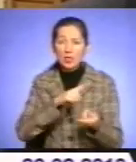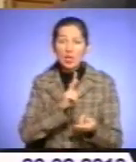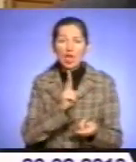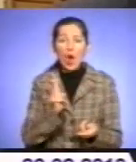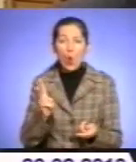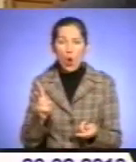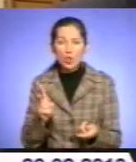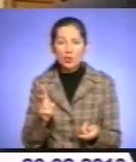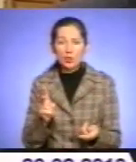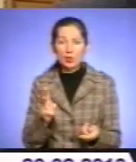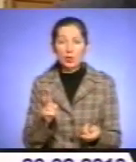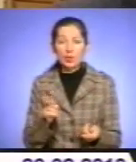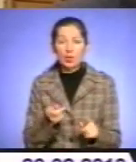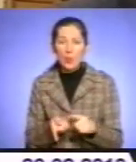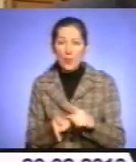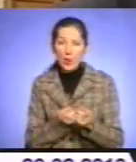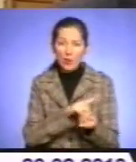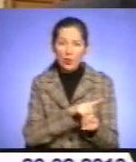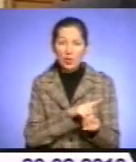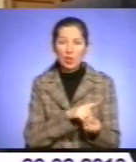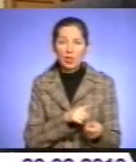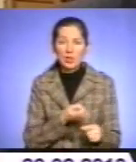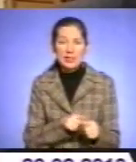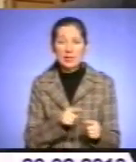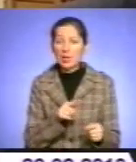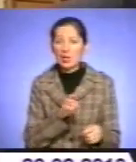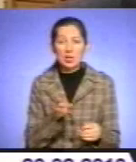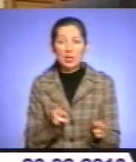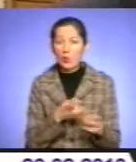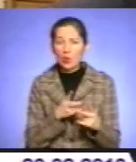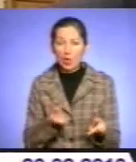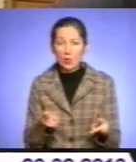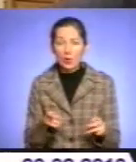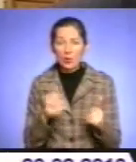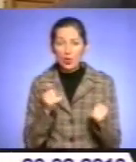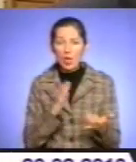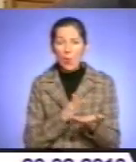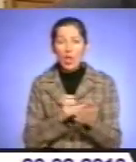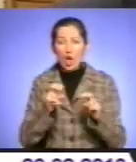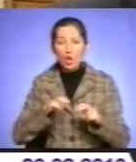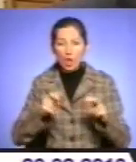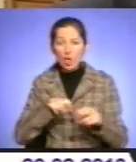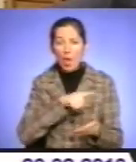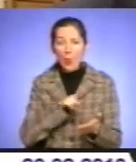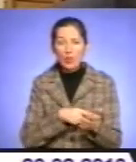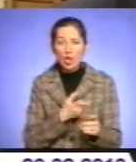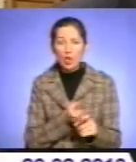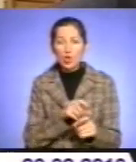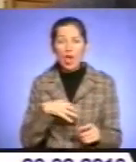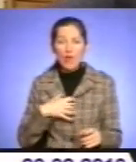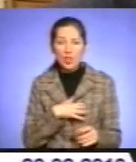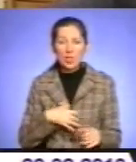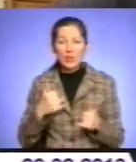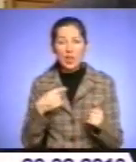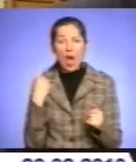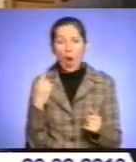когось, переводити стрілки, як то кажуть, це абсолютно недоречно. Сьогодні ми, до речі, мали розглянути питання дуже важливі для області.